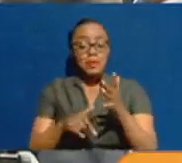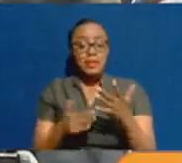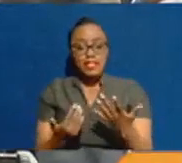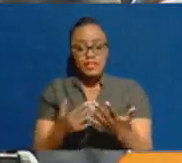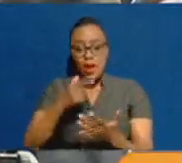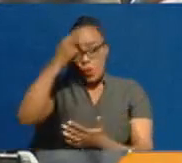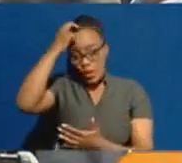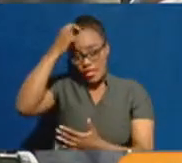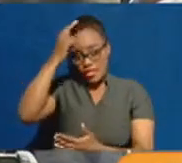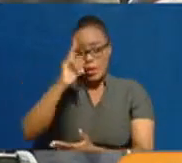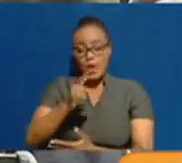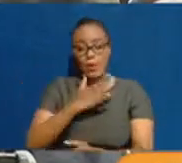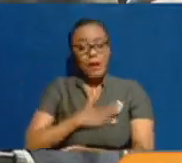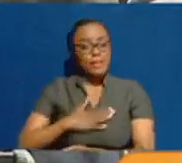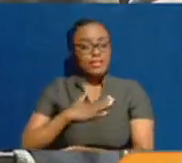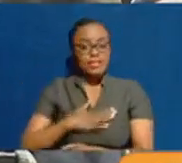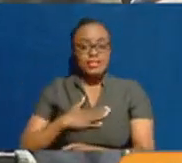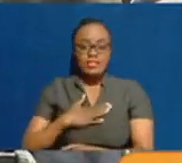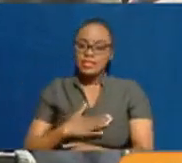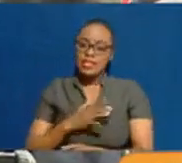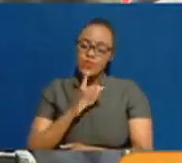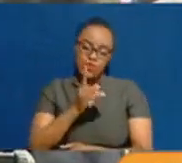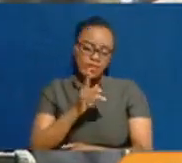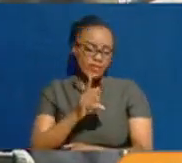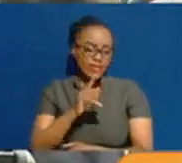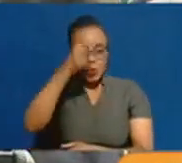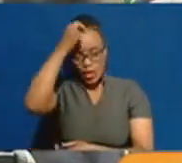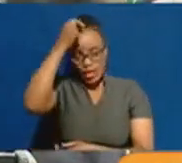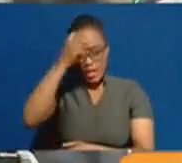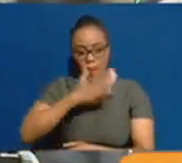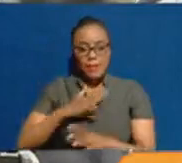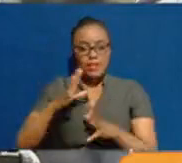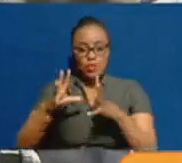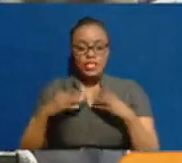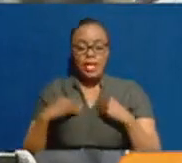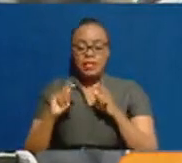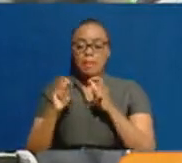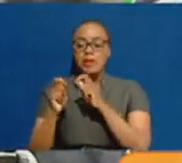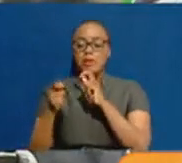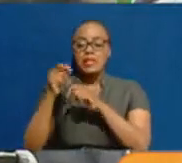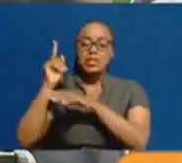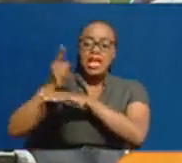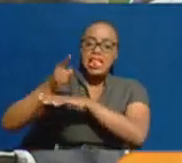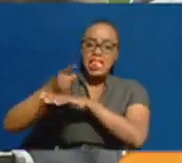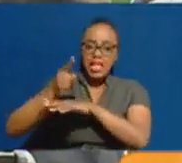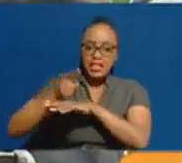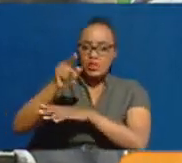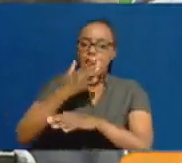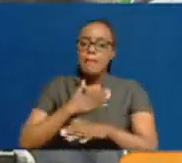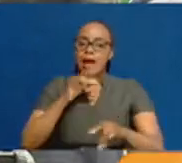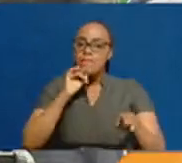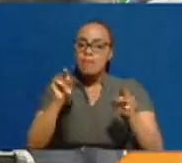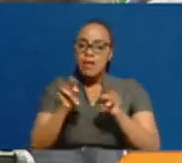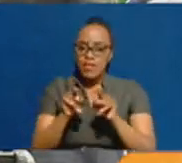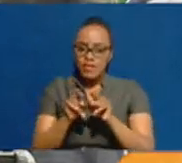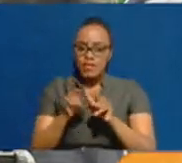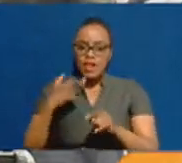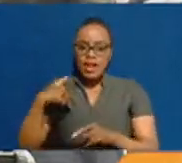Ndugueta, tafadhali, tafadhali, usikubali manipulation. Weni ndugu yangu.